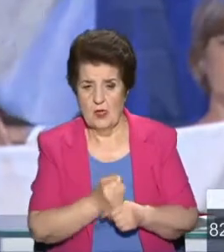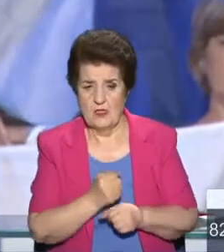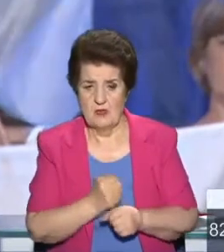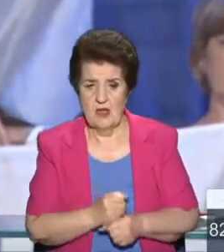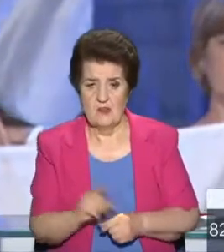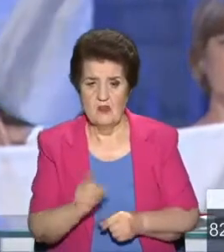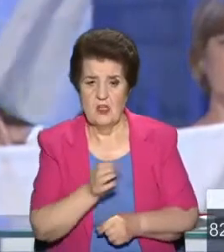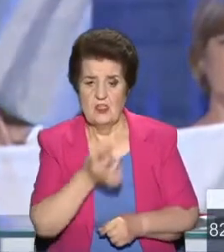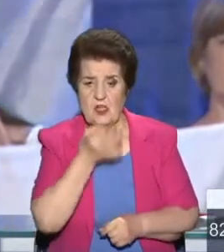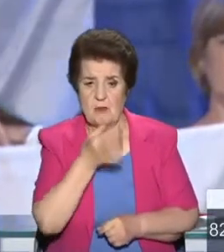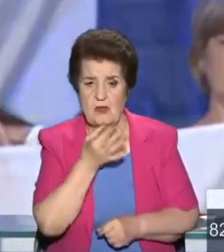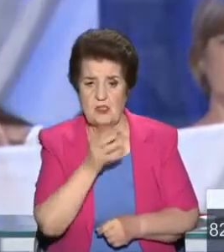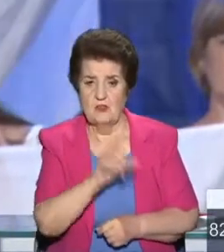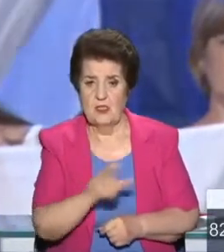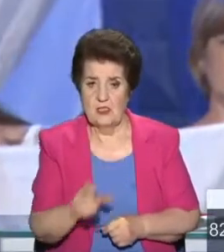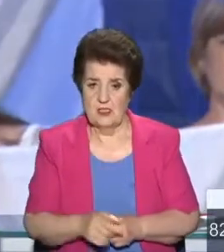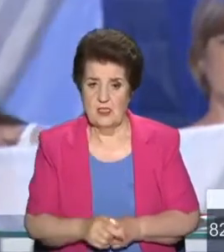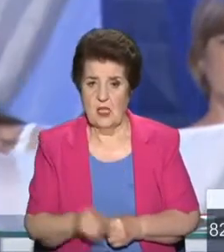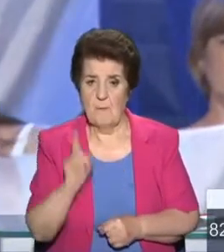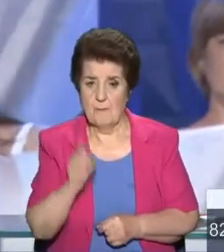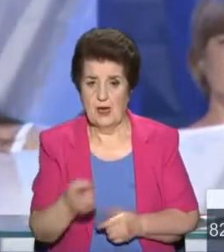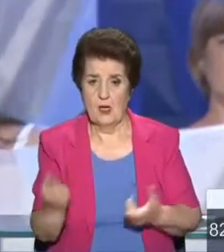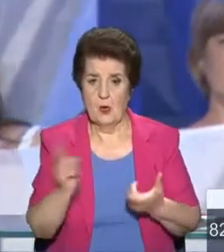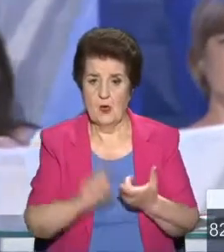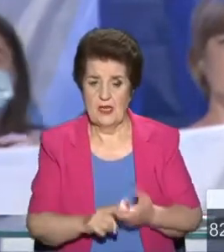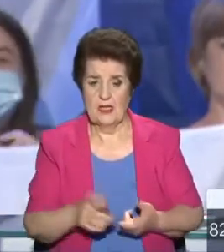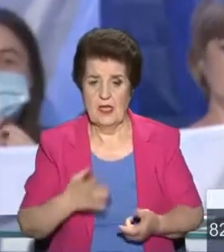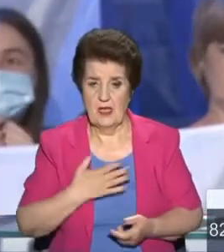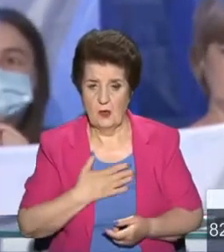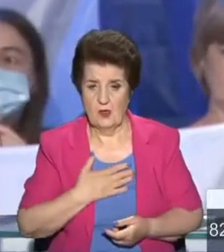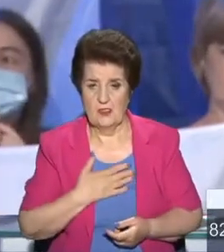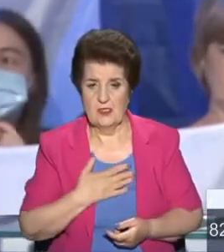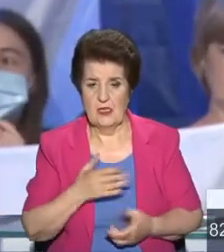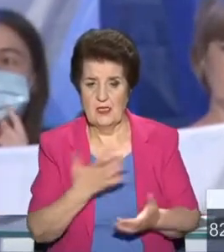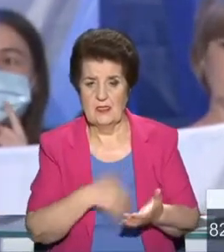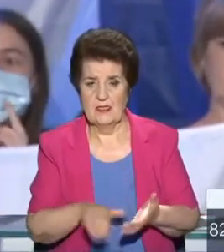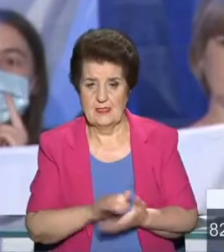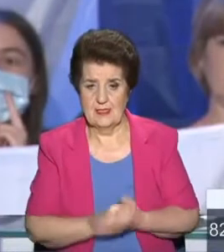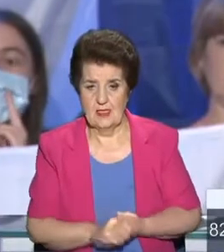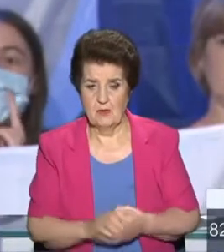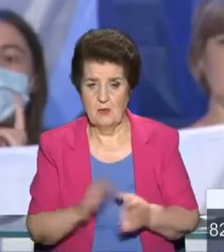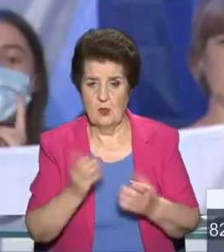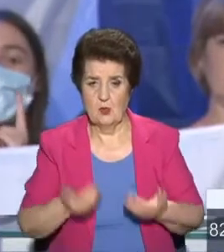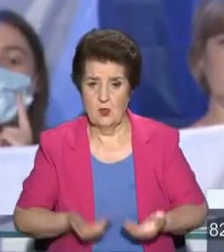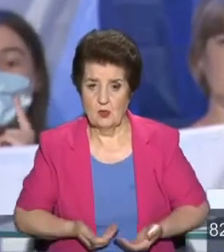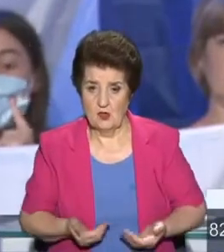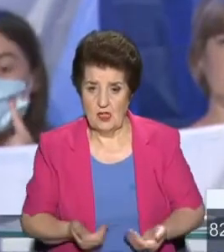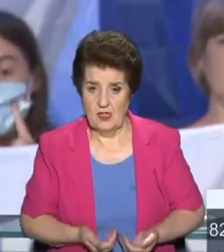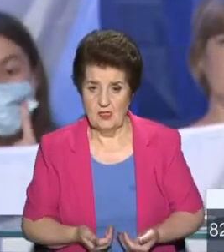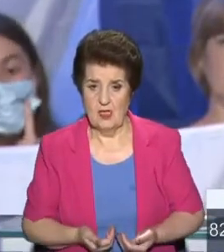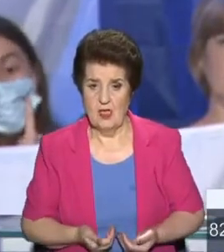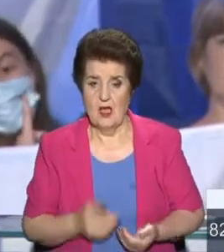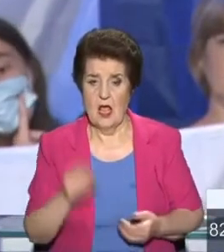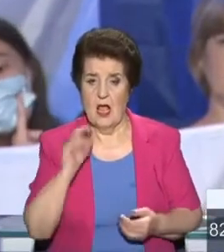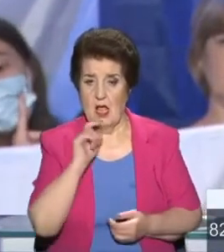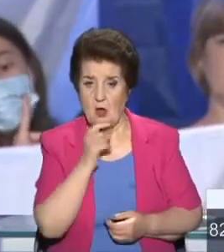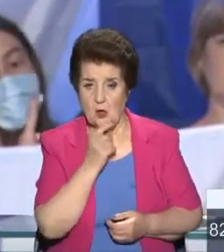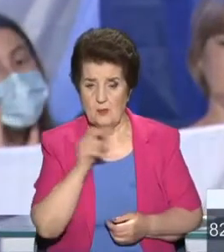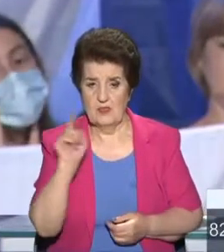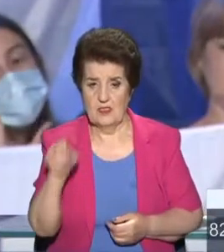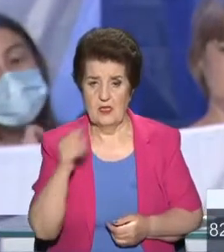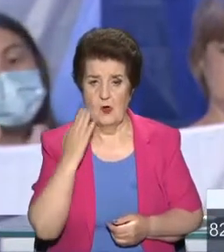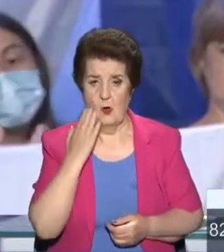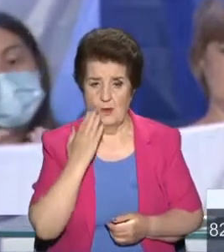iar cu noi ceea ce te ține vor prin conectarea noastră la sistemul instituțional social și Economic din România